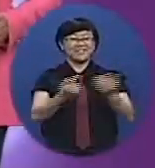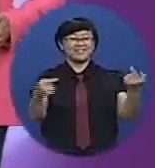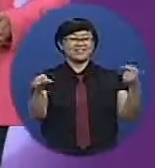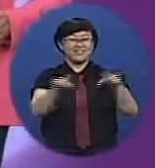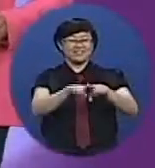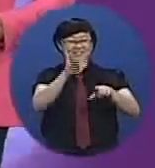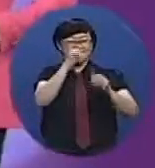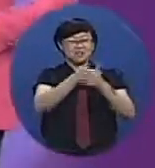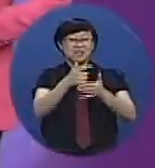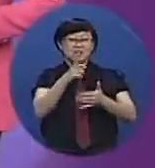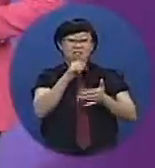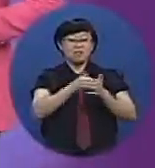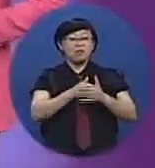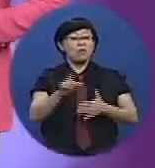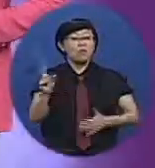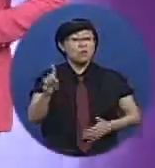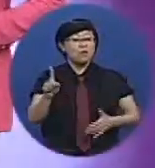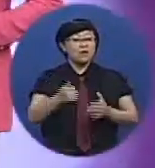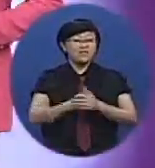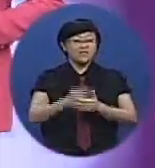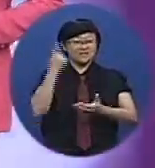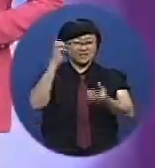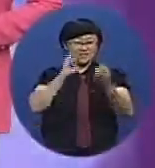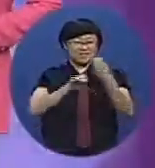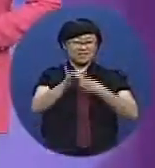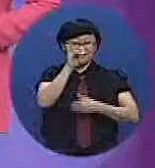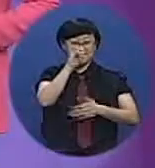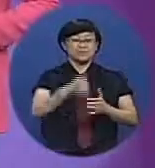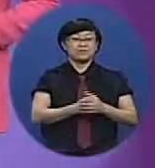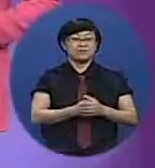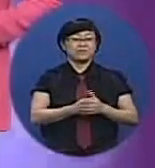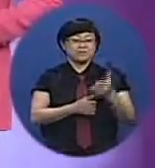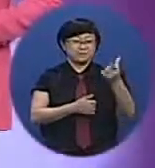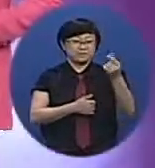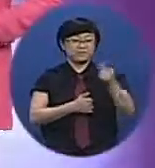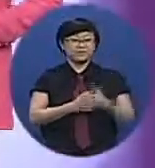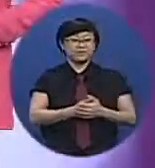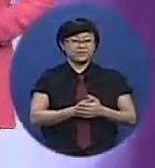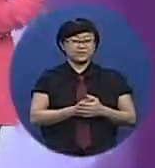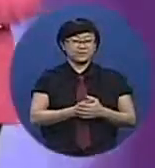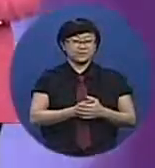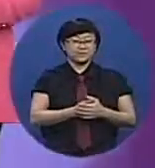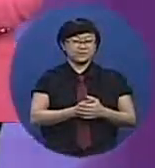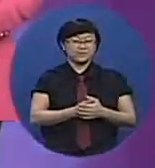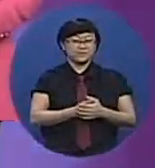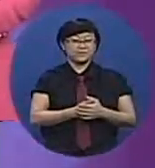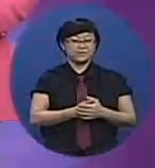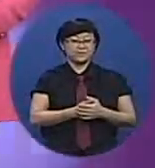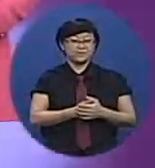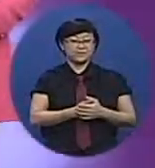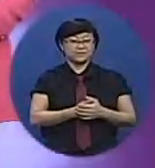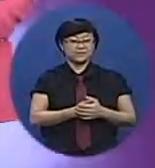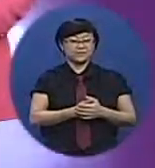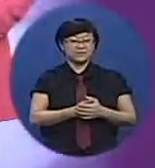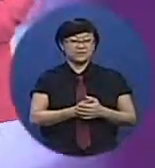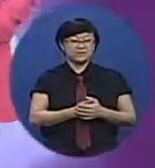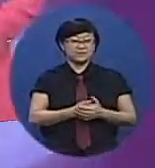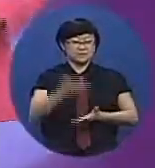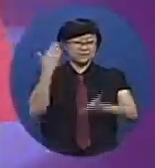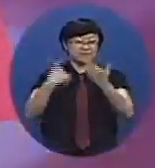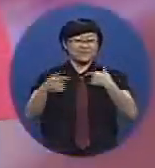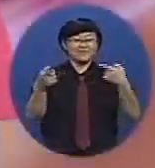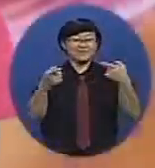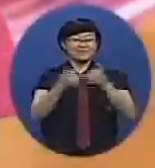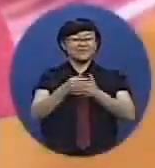계시는데요. 월요일 그러면은 퀴즈가 있는 날이죠. 그렇죠. 바로 함께 있자고요. 네.